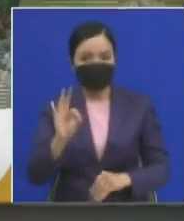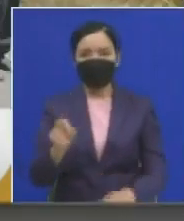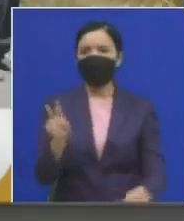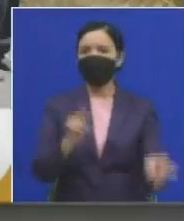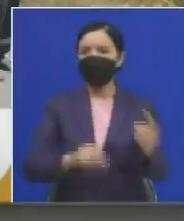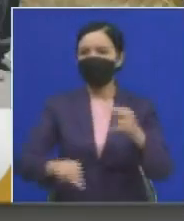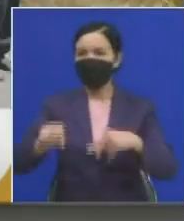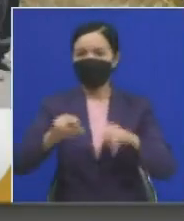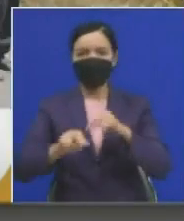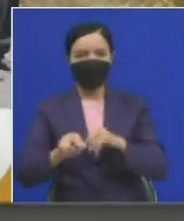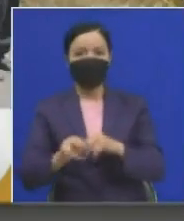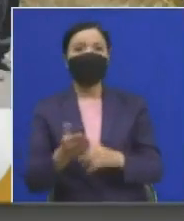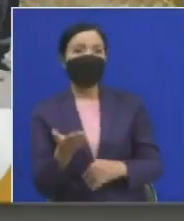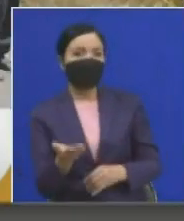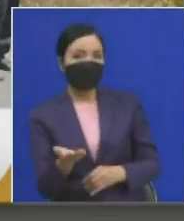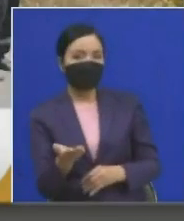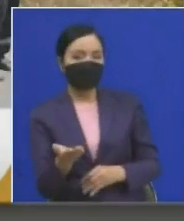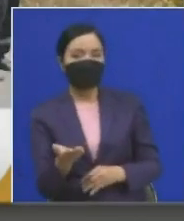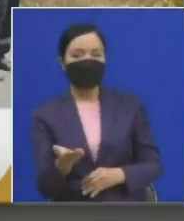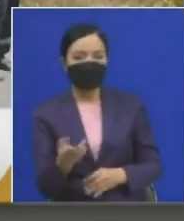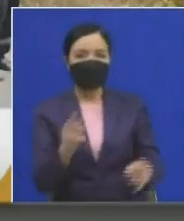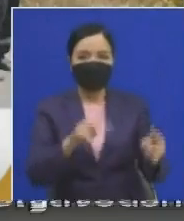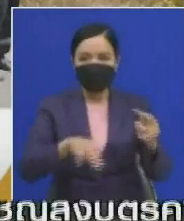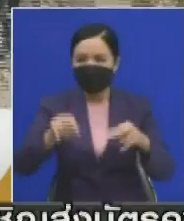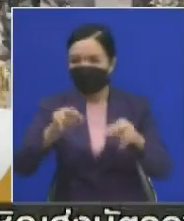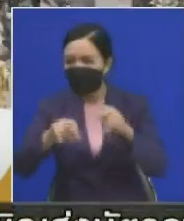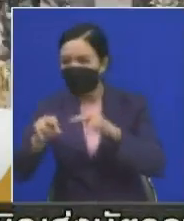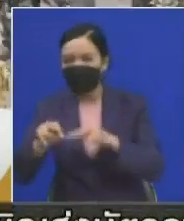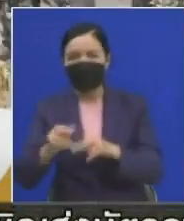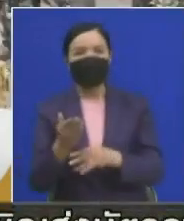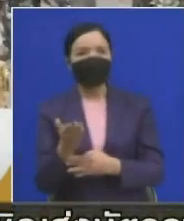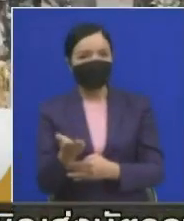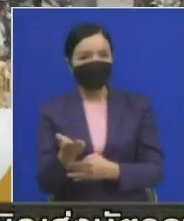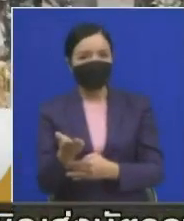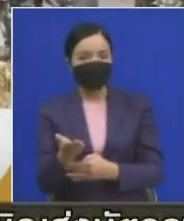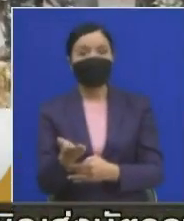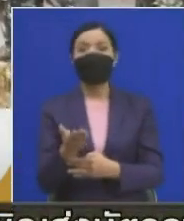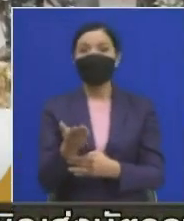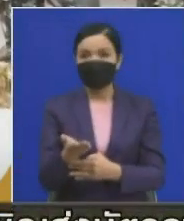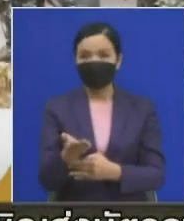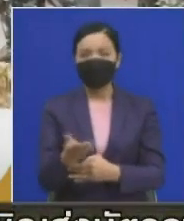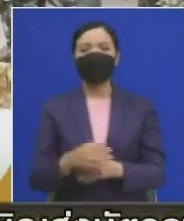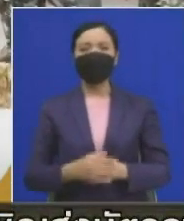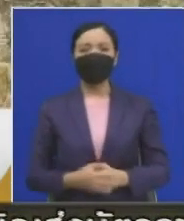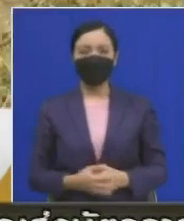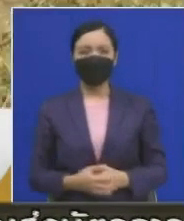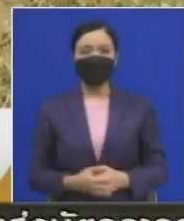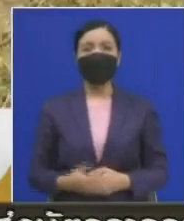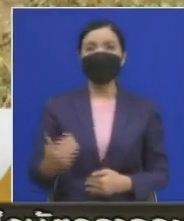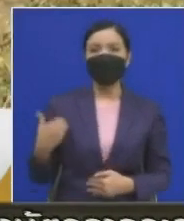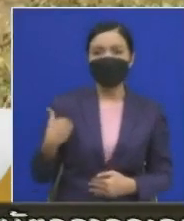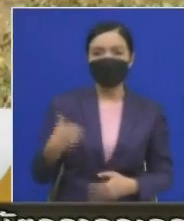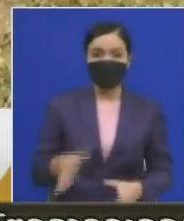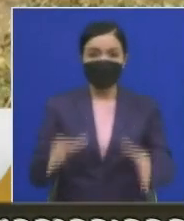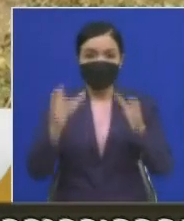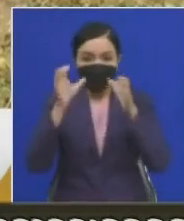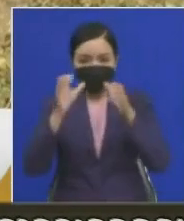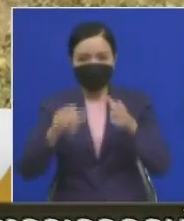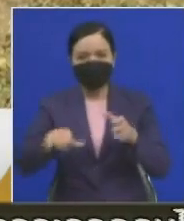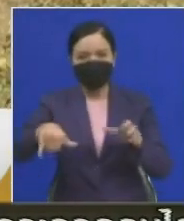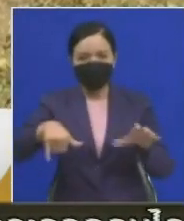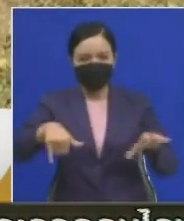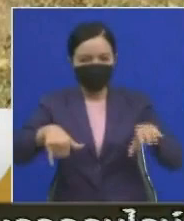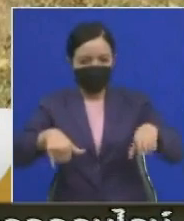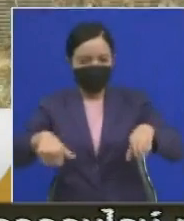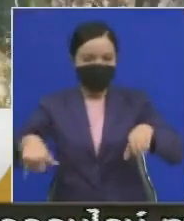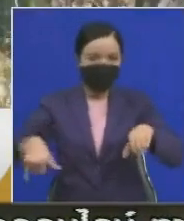มีการไปจัดตัวตราพื้นที่ แล้วตรวสอบกับดักปรากฏว่าเสือยงไมตดกับดก